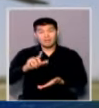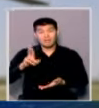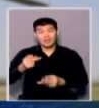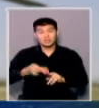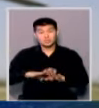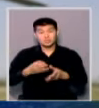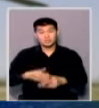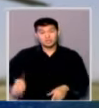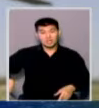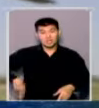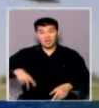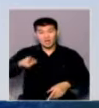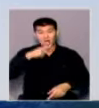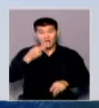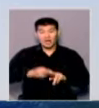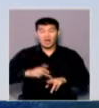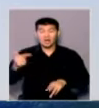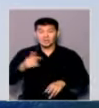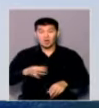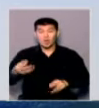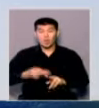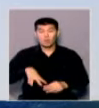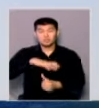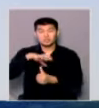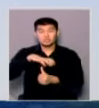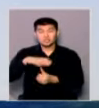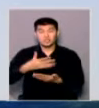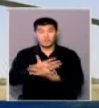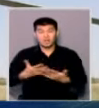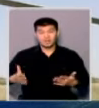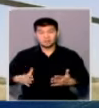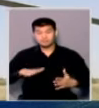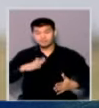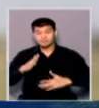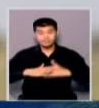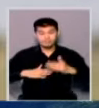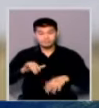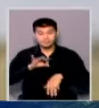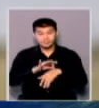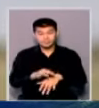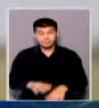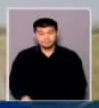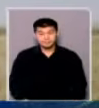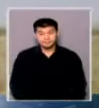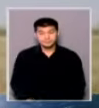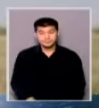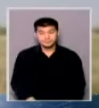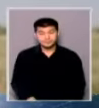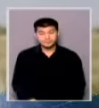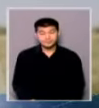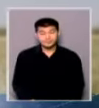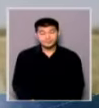филиалы директорының айтуынша, Атырау облысындағы тікұшақтар бірнеше мақсатта пайдаланылады. Вертолет Ми-8